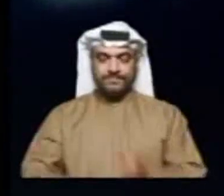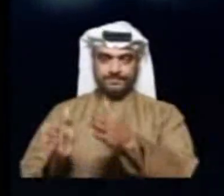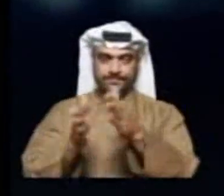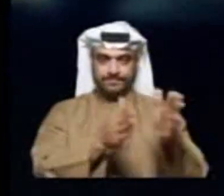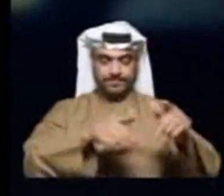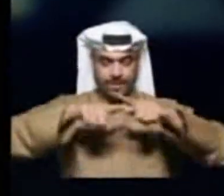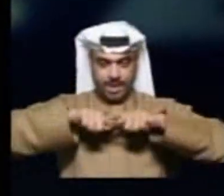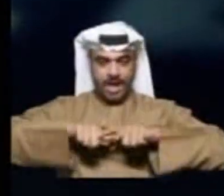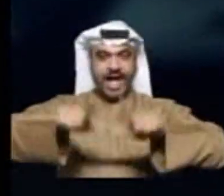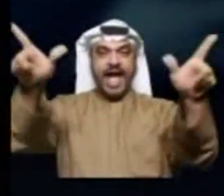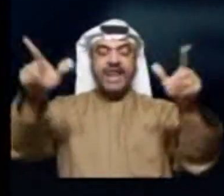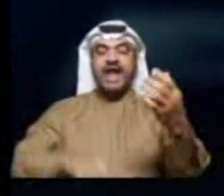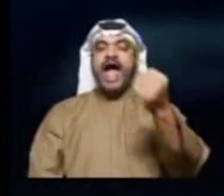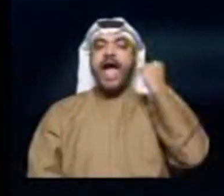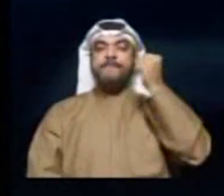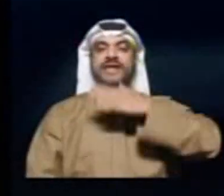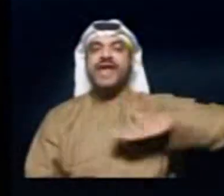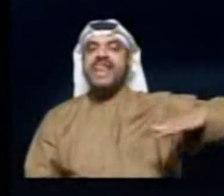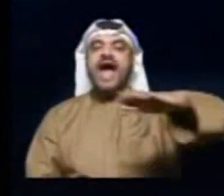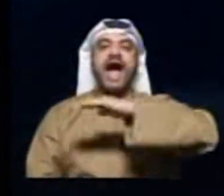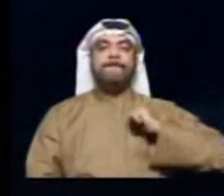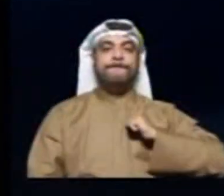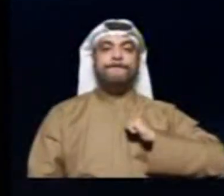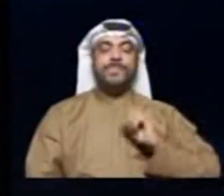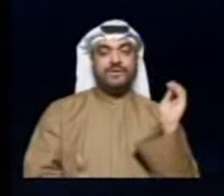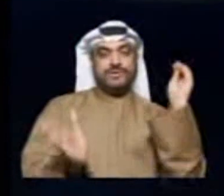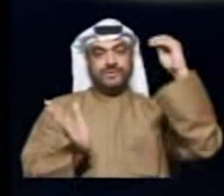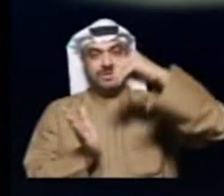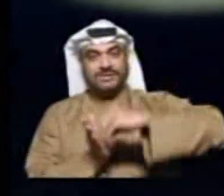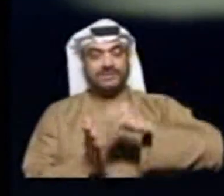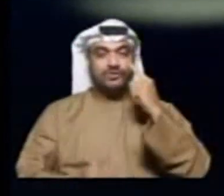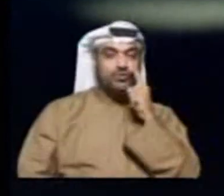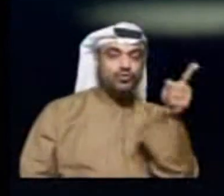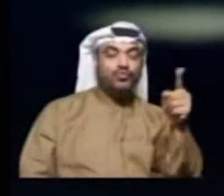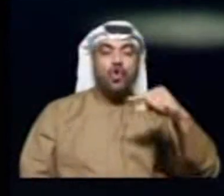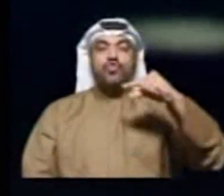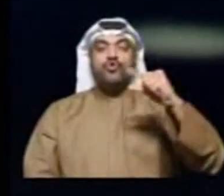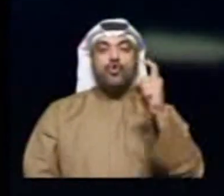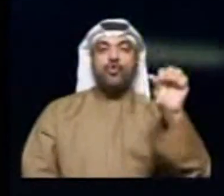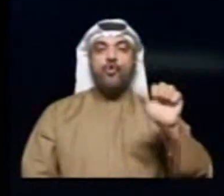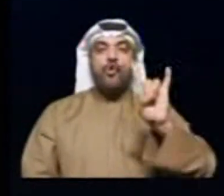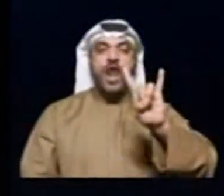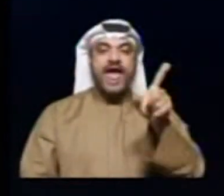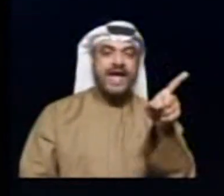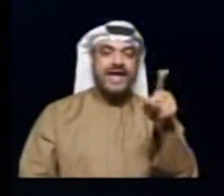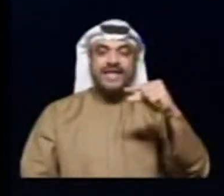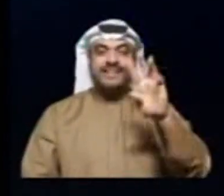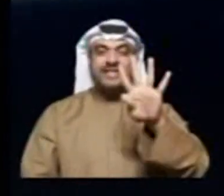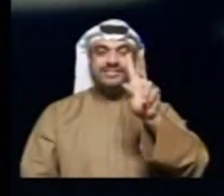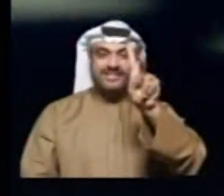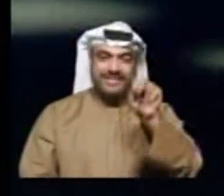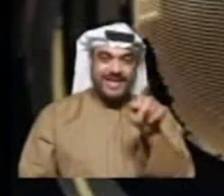أعلن الأمين العام للأمم المتحدة أنطونيو غوتيريس تعيين الدكتورة رولا دشتي أمينا تنفيذيا للجنة الأمم المتحدة